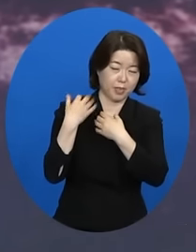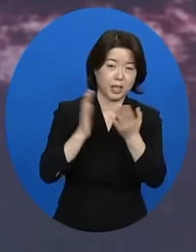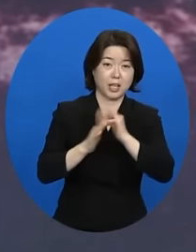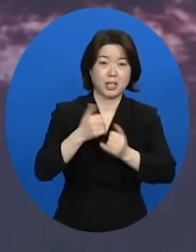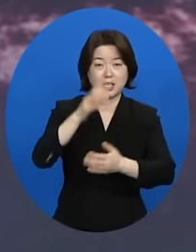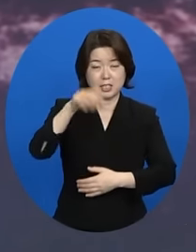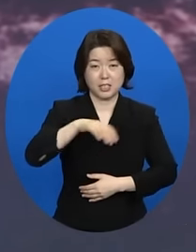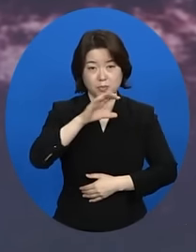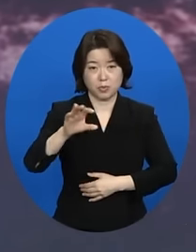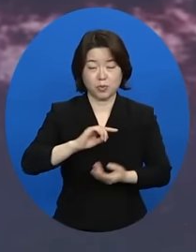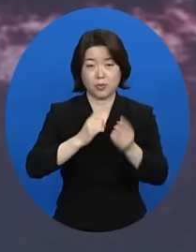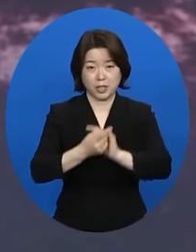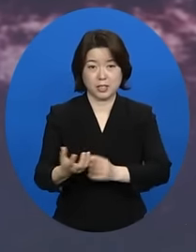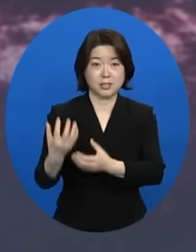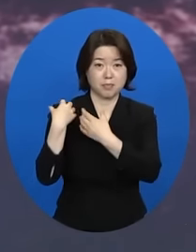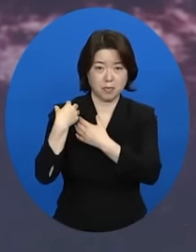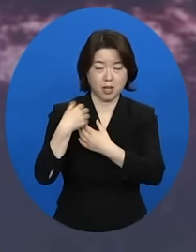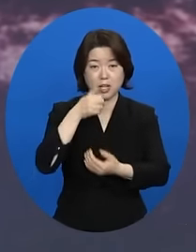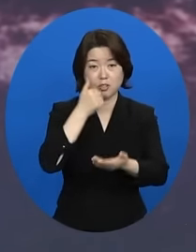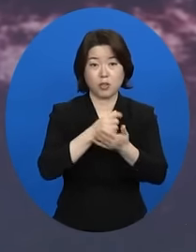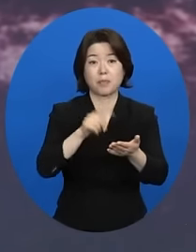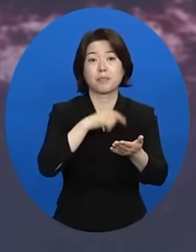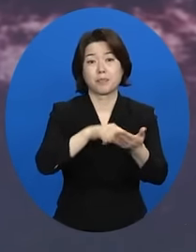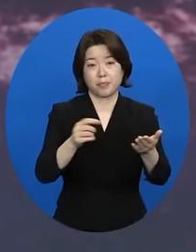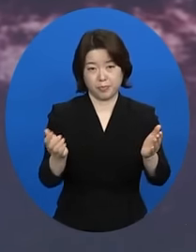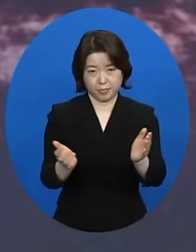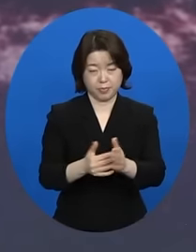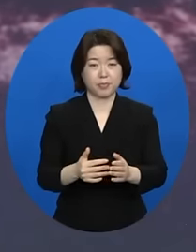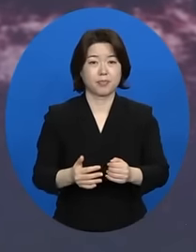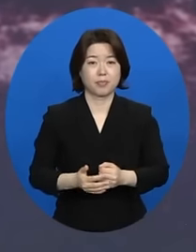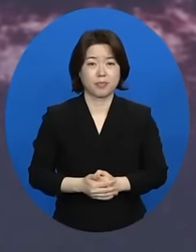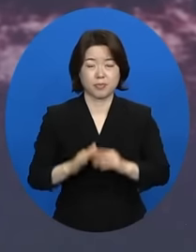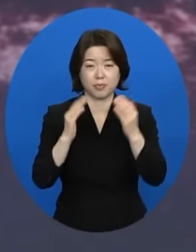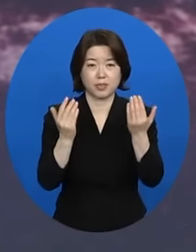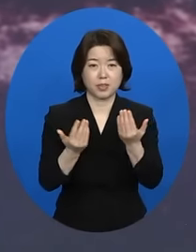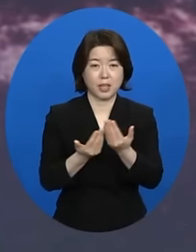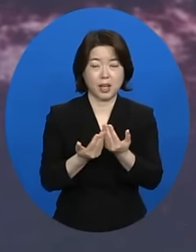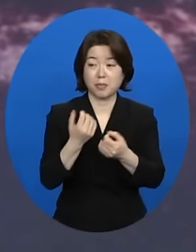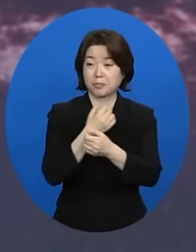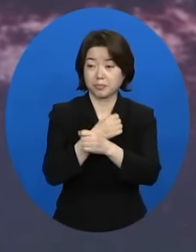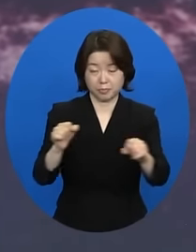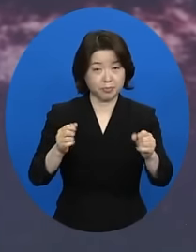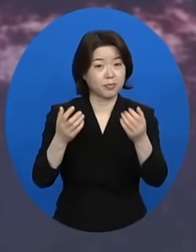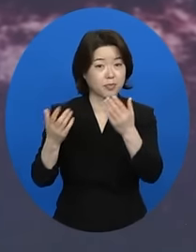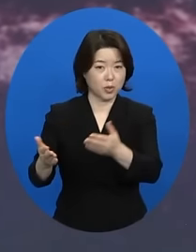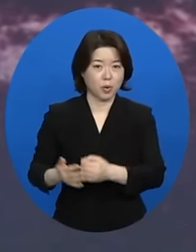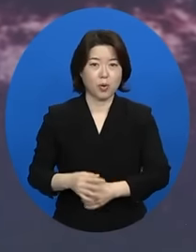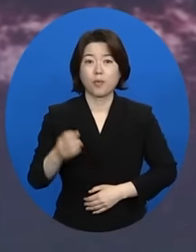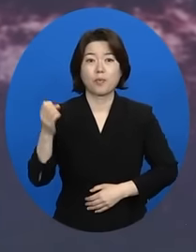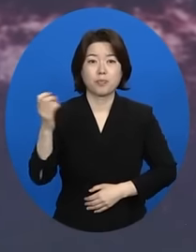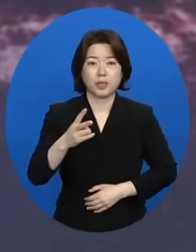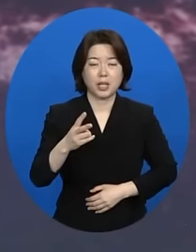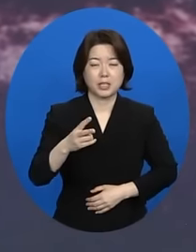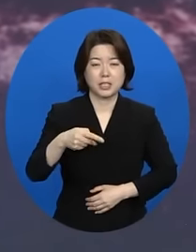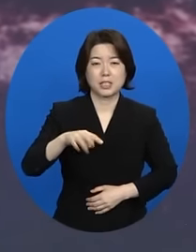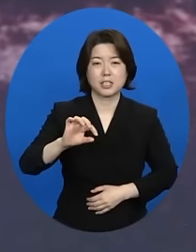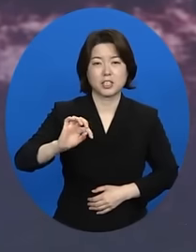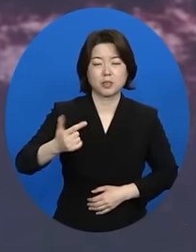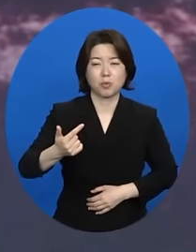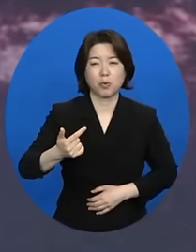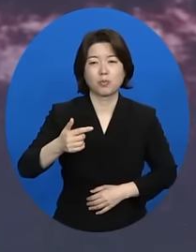시몬을 대신해서 죄값을 받으시고 다 사하셨어요. 그리고 다시 그 시몬을 부르는